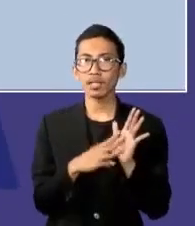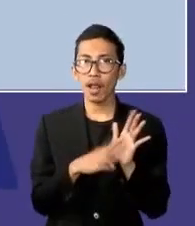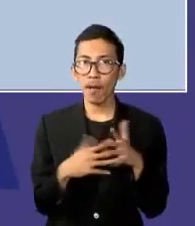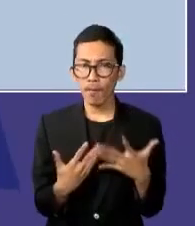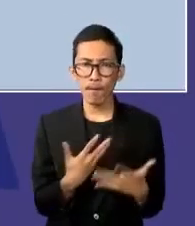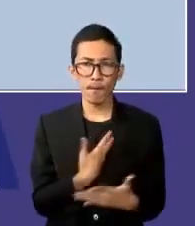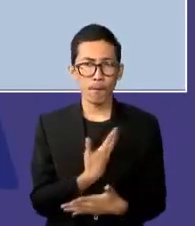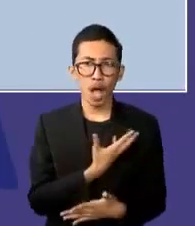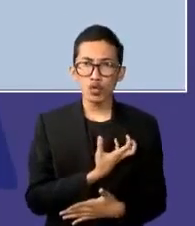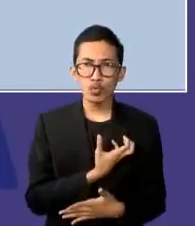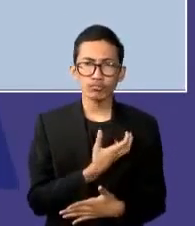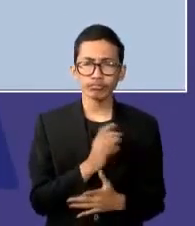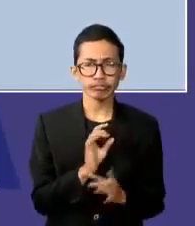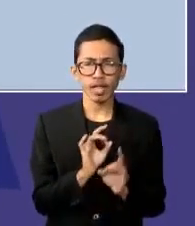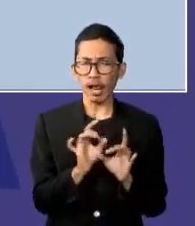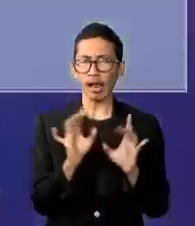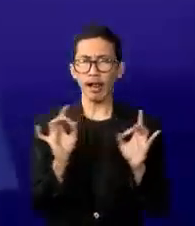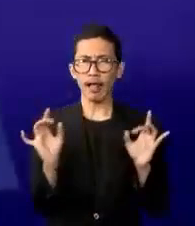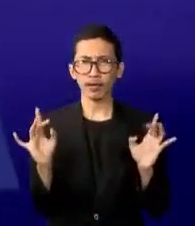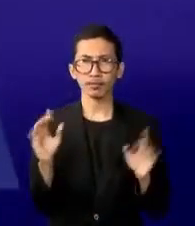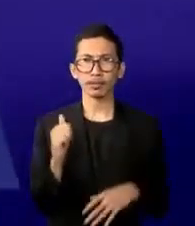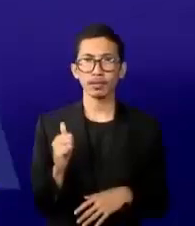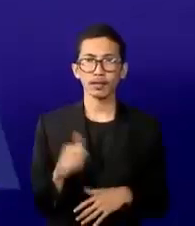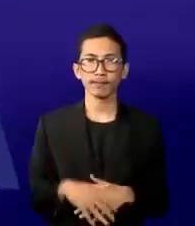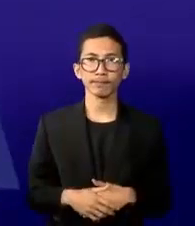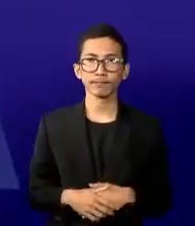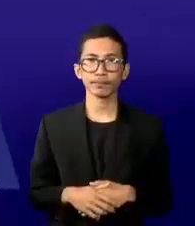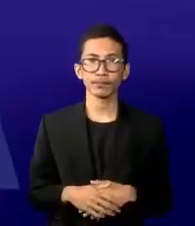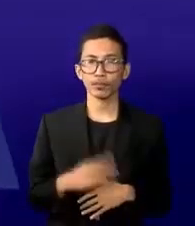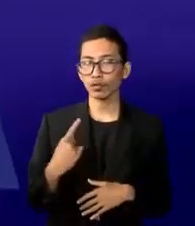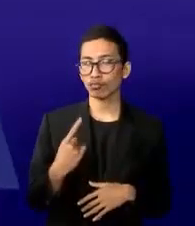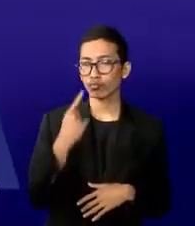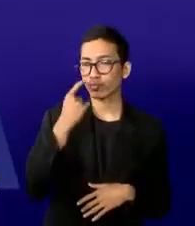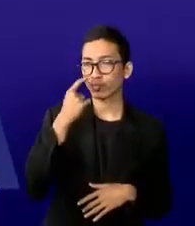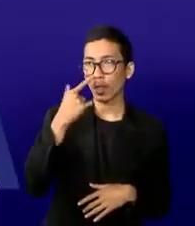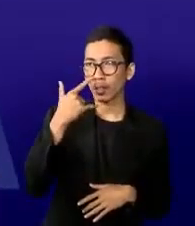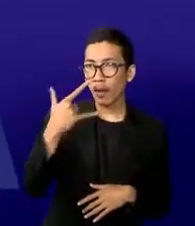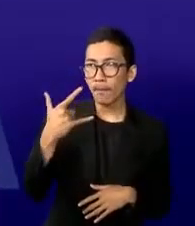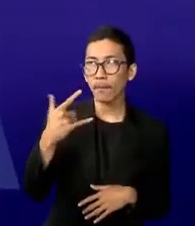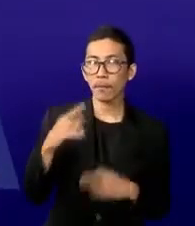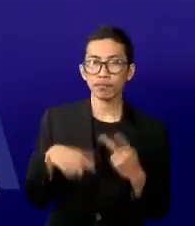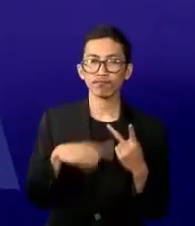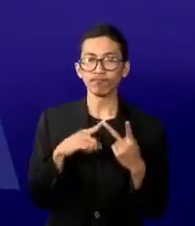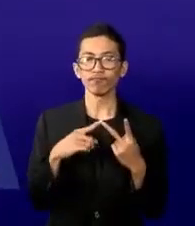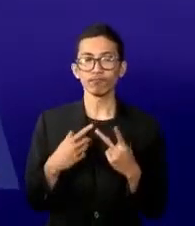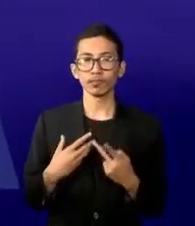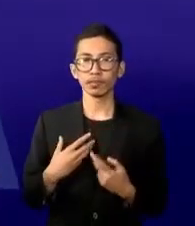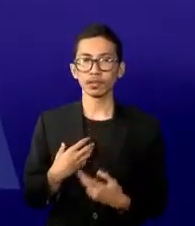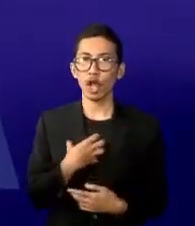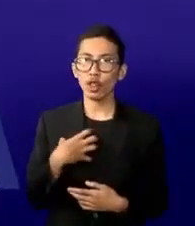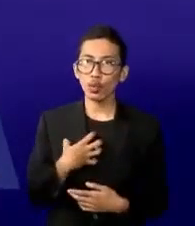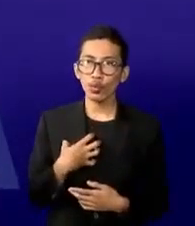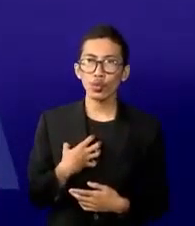kita tahu reseptor AC2 itu banyak di organ lain ya makanya seperti di saur atas kemudian bisa di jantung ada reseptornya di